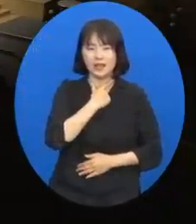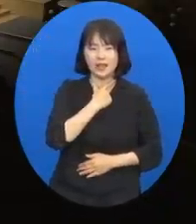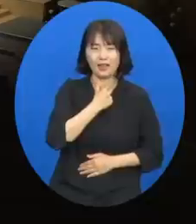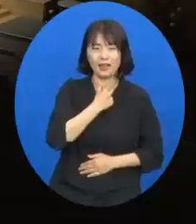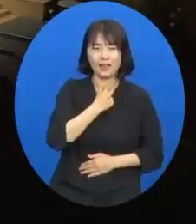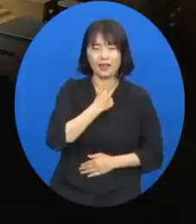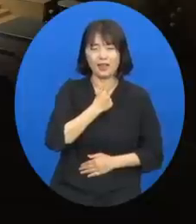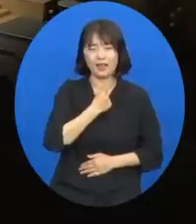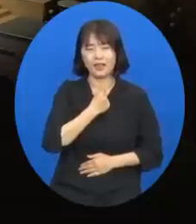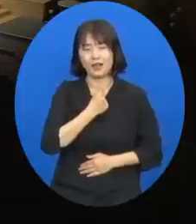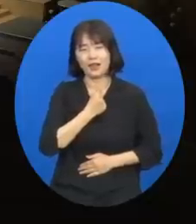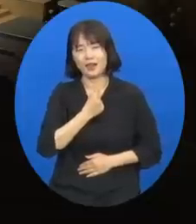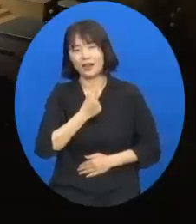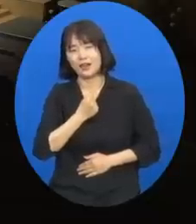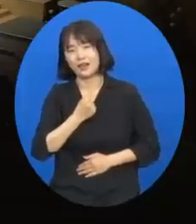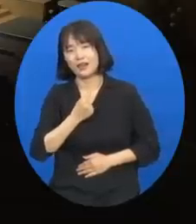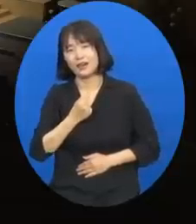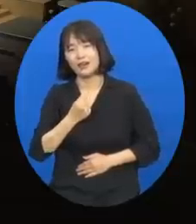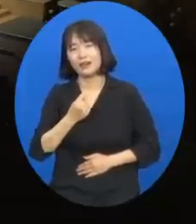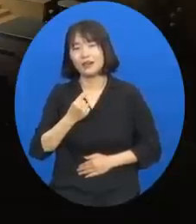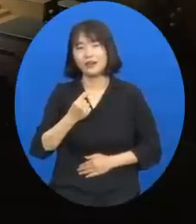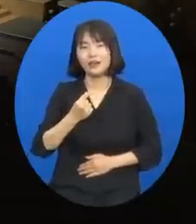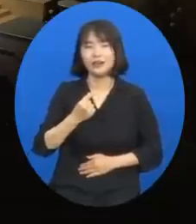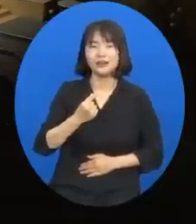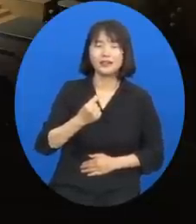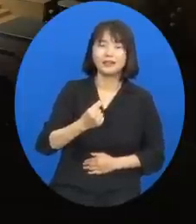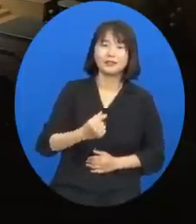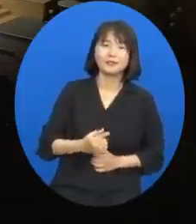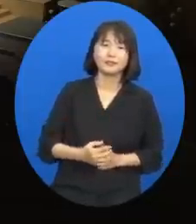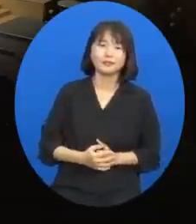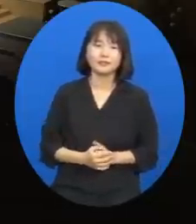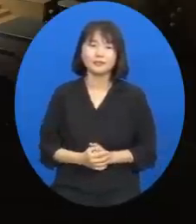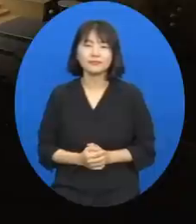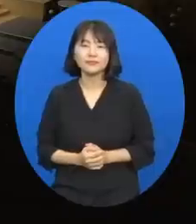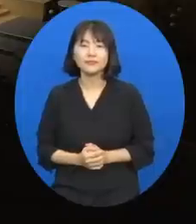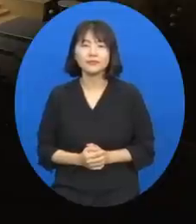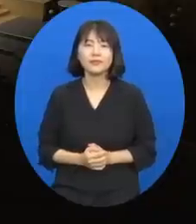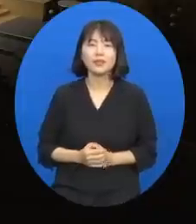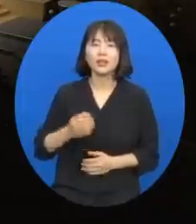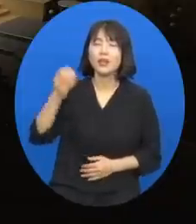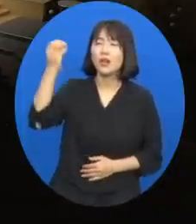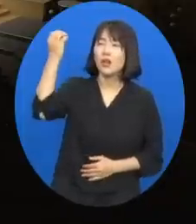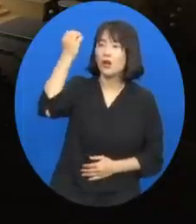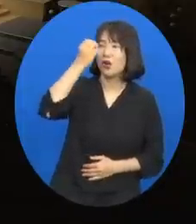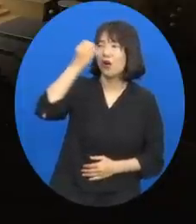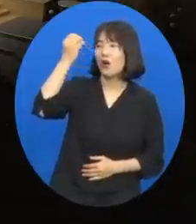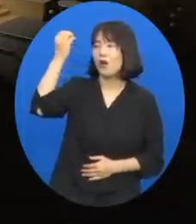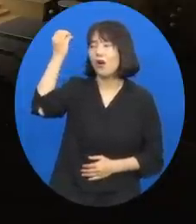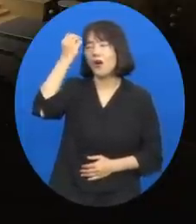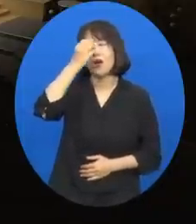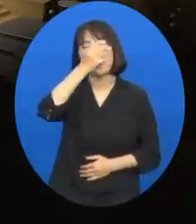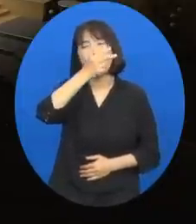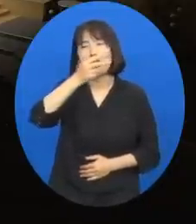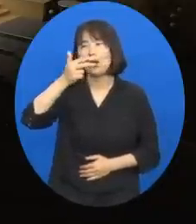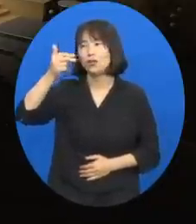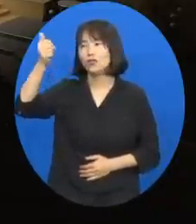own 아 아 아 아 아 5